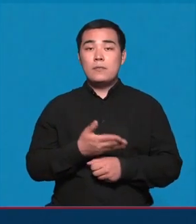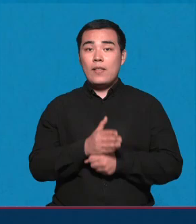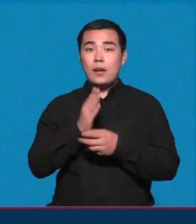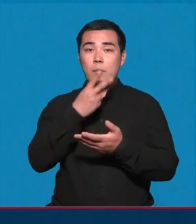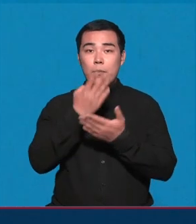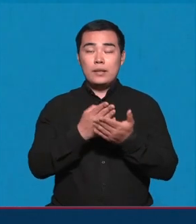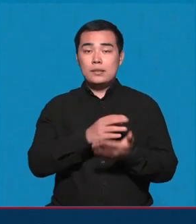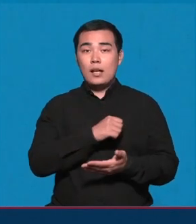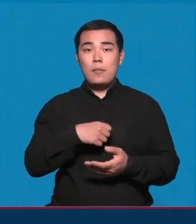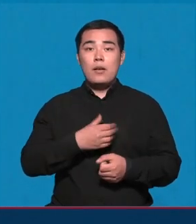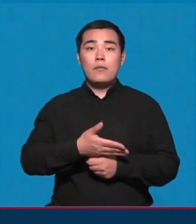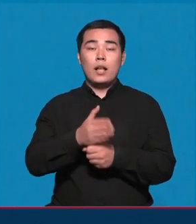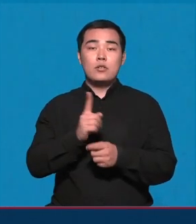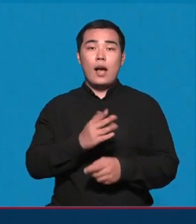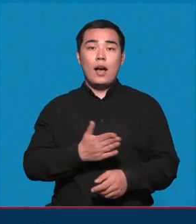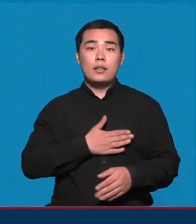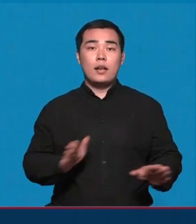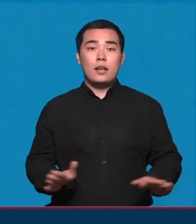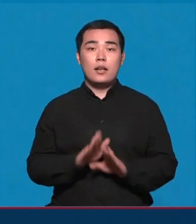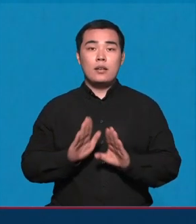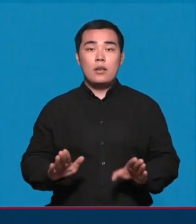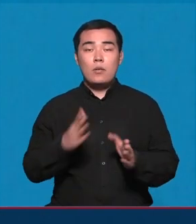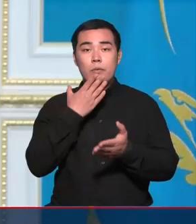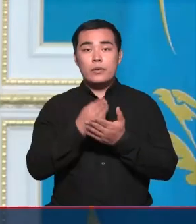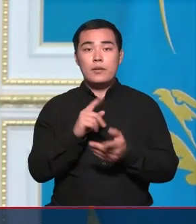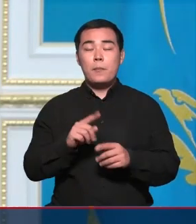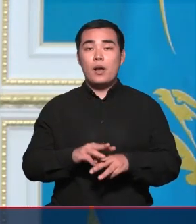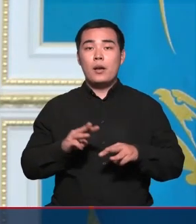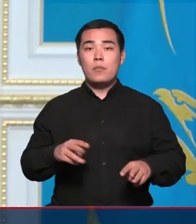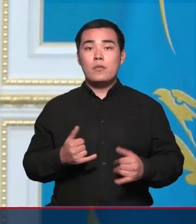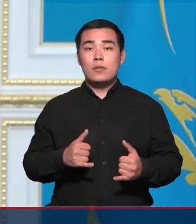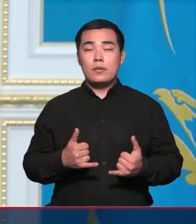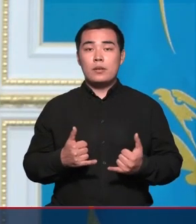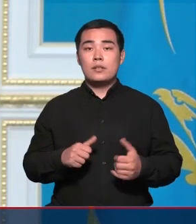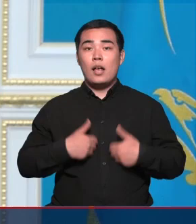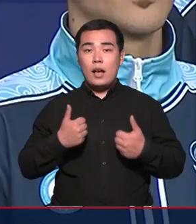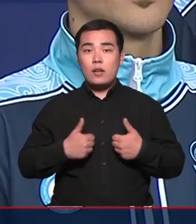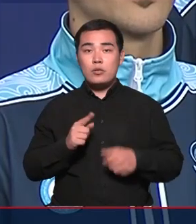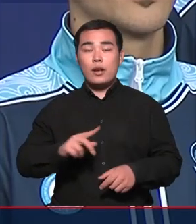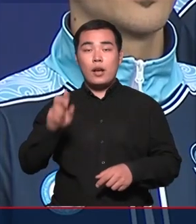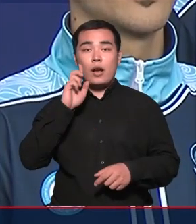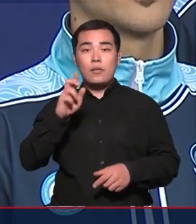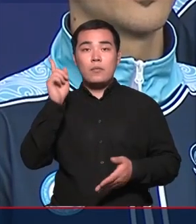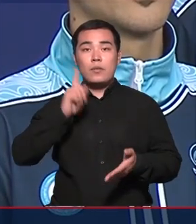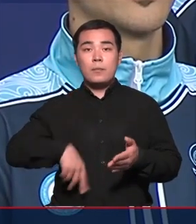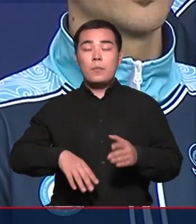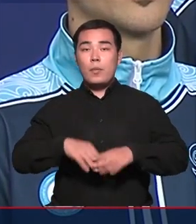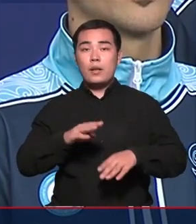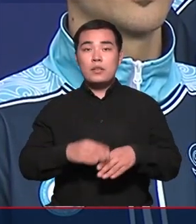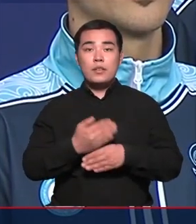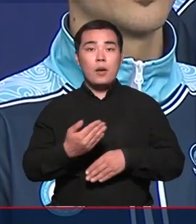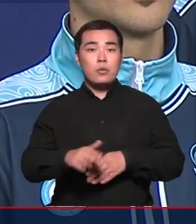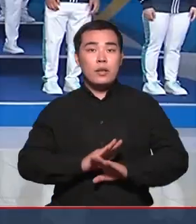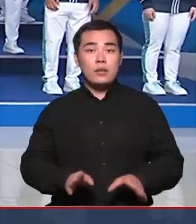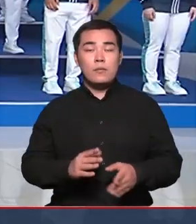көкте желбіретіп, әнұранымызды шырқатып, көк туымызды биіктен тұғырдан түсірмеуге, ел намысын қолдан жібермеуге